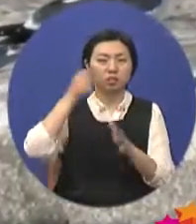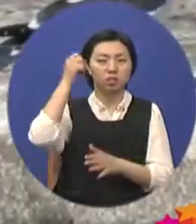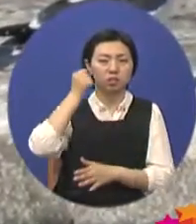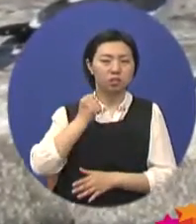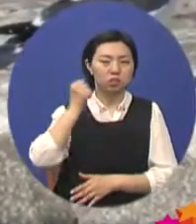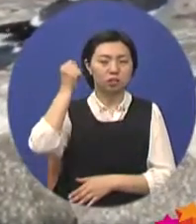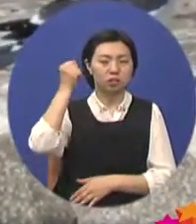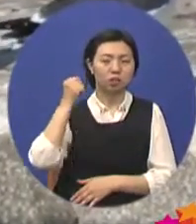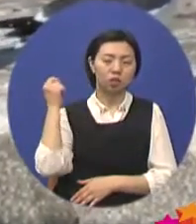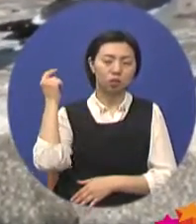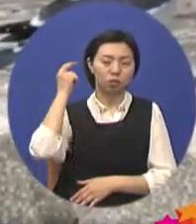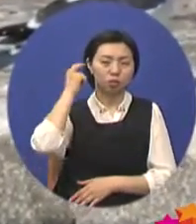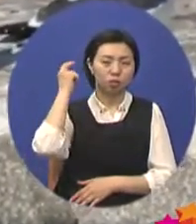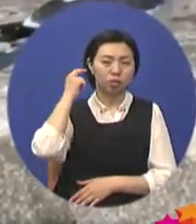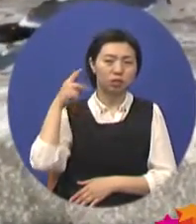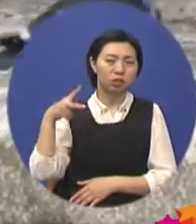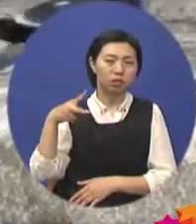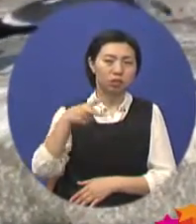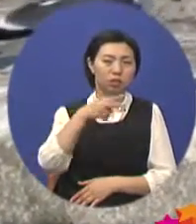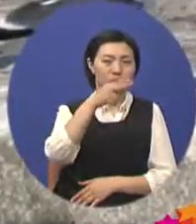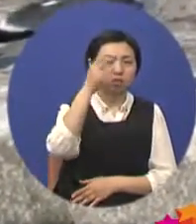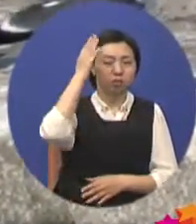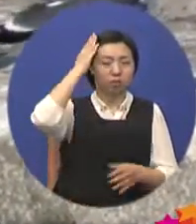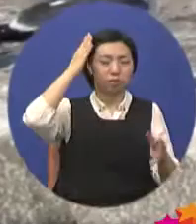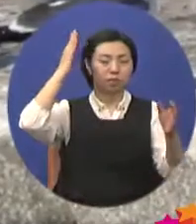기적놀이 끝난 밤에